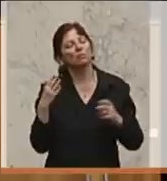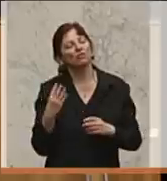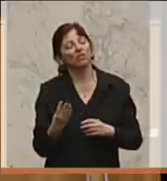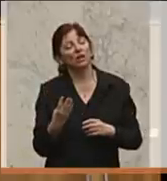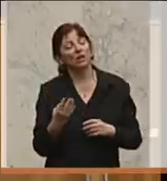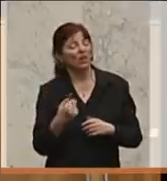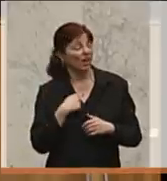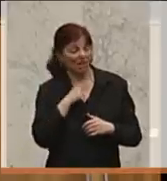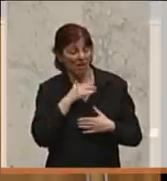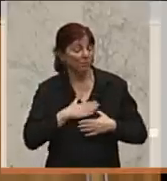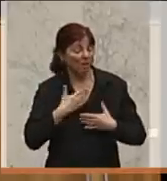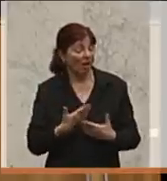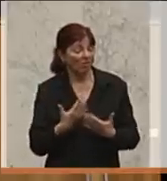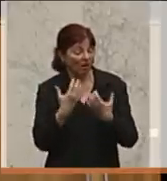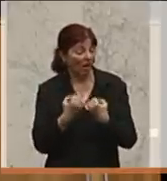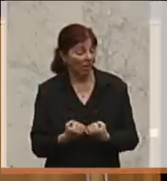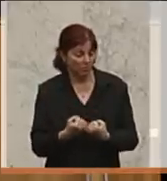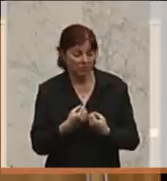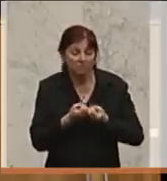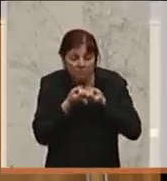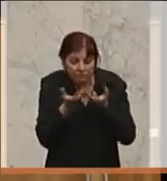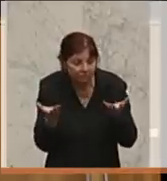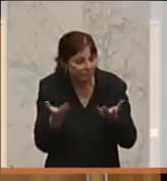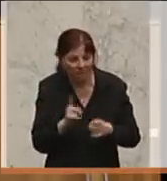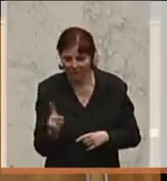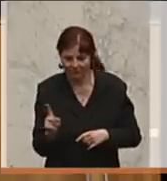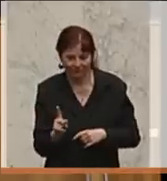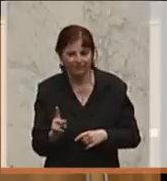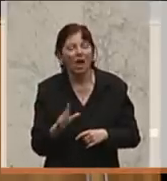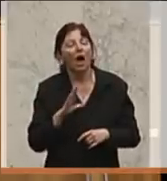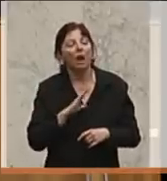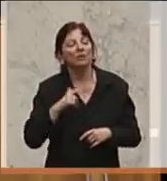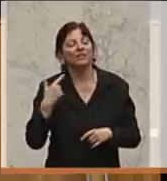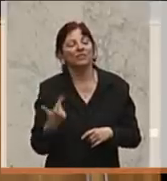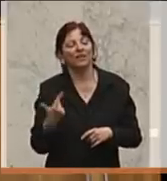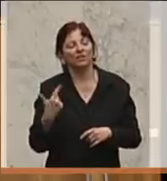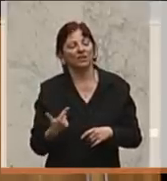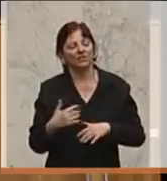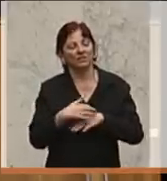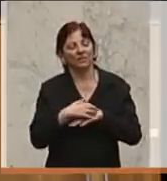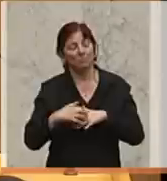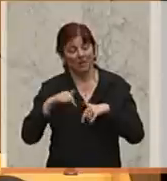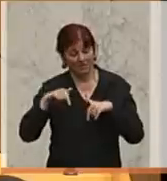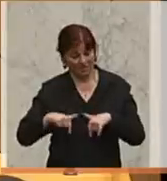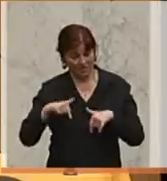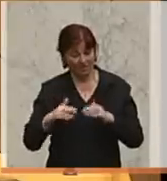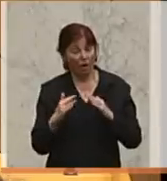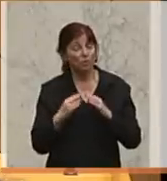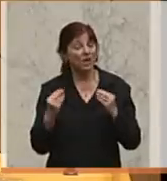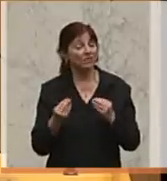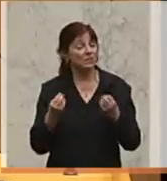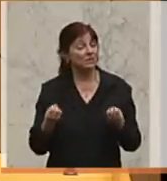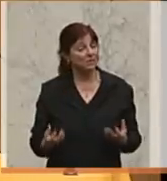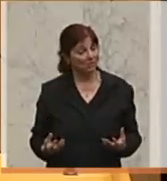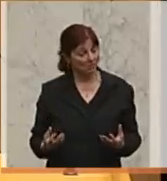dieser Untersuchungen ist. Aber am 22. März ist was in diesem Haus passiert. Wir